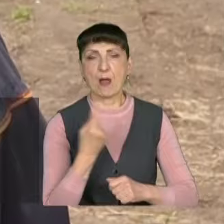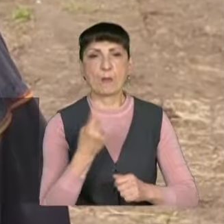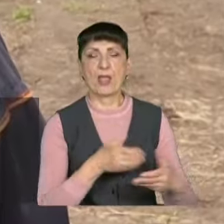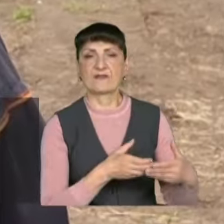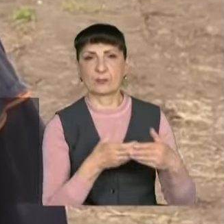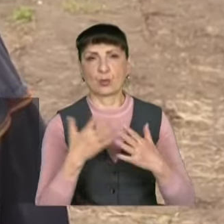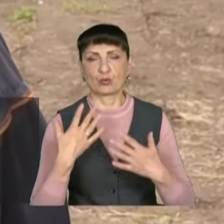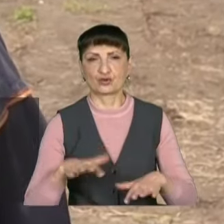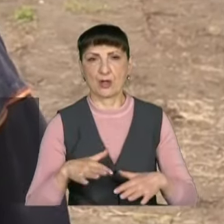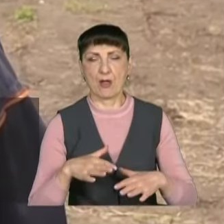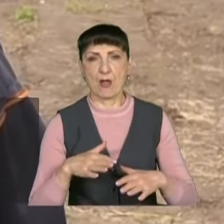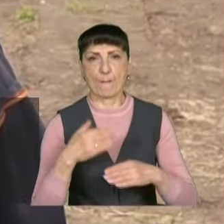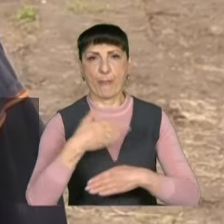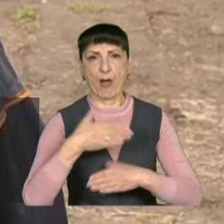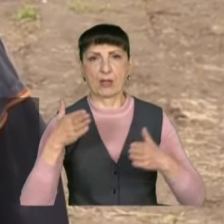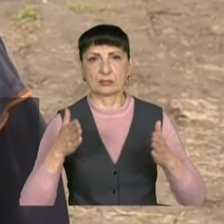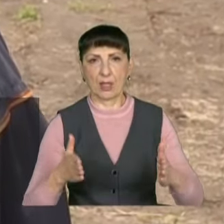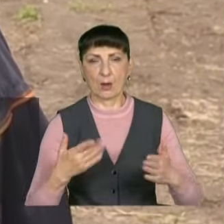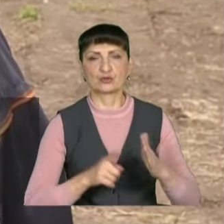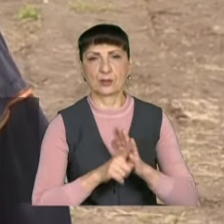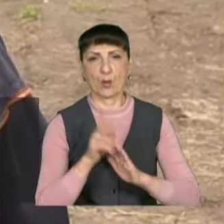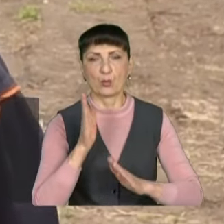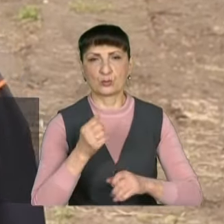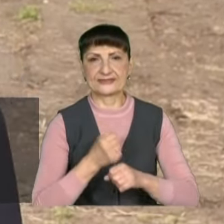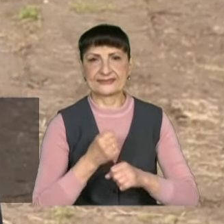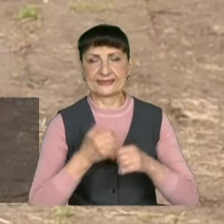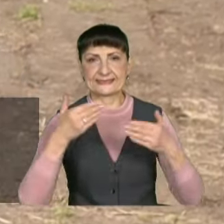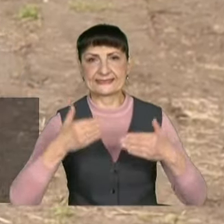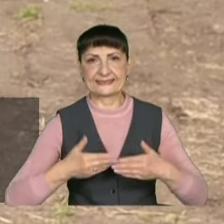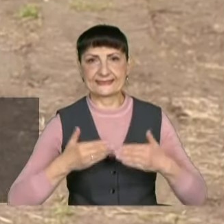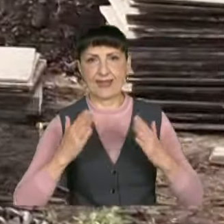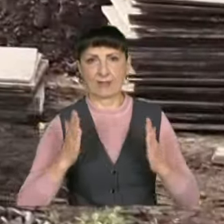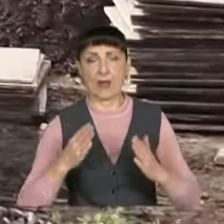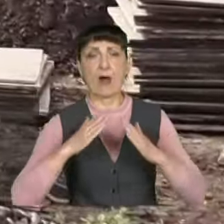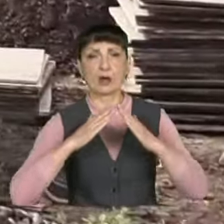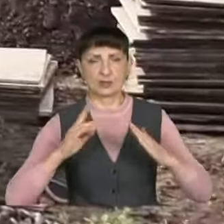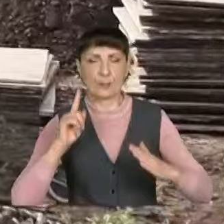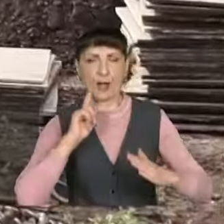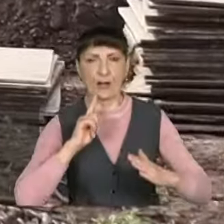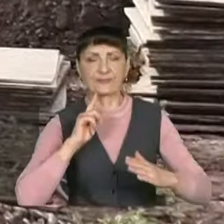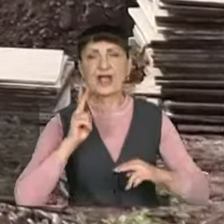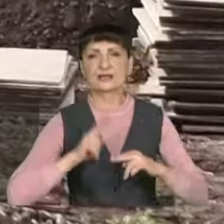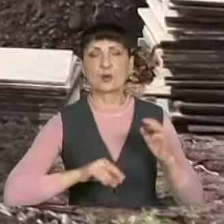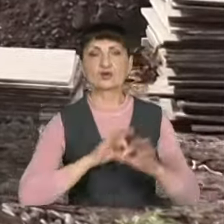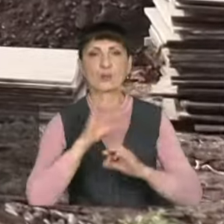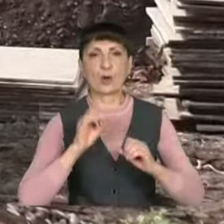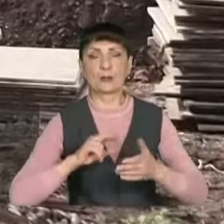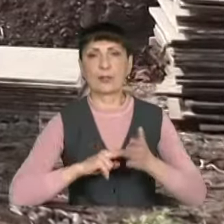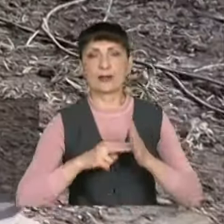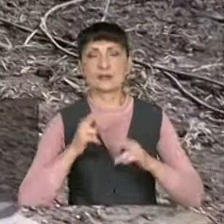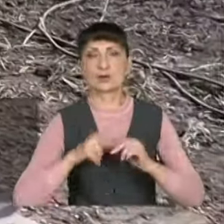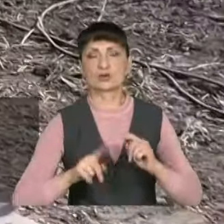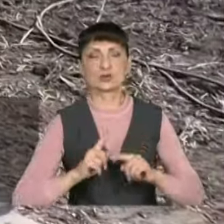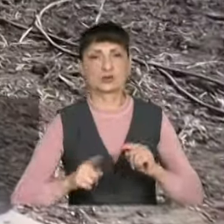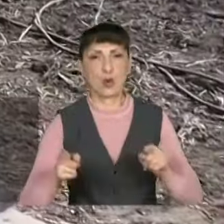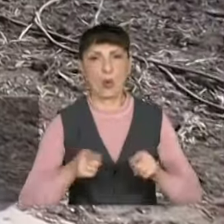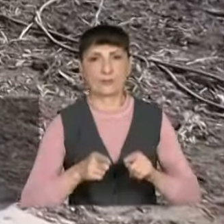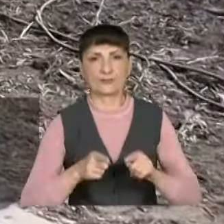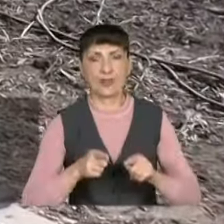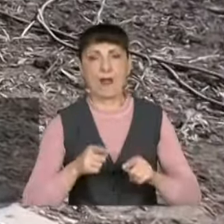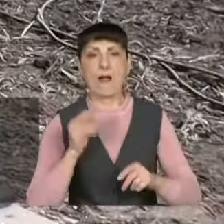сюда. Вот на чем уже монтировать стены. Ну, после чего крыша и так далее. Ну а закончить проект планируют в кратчайшие сроки. При